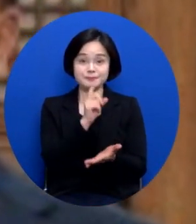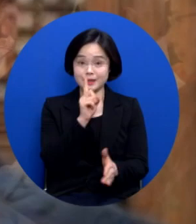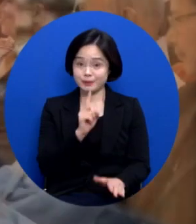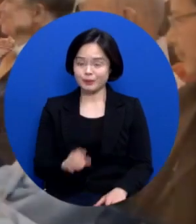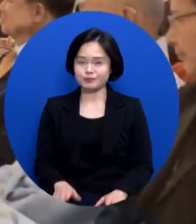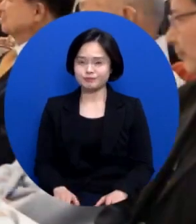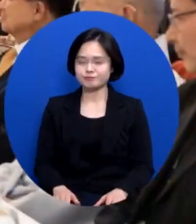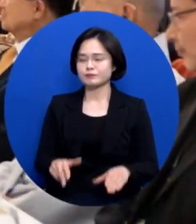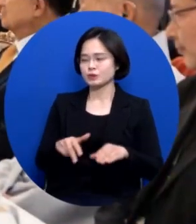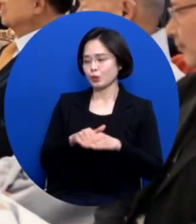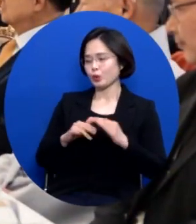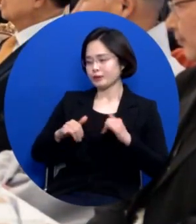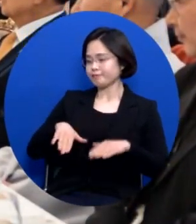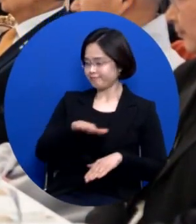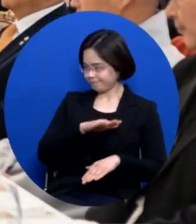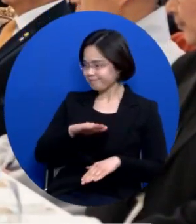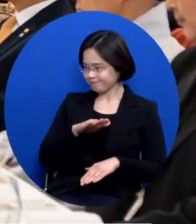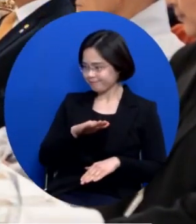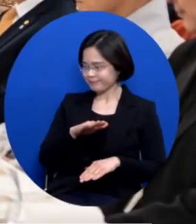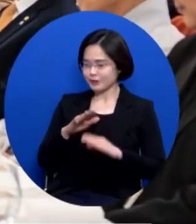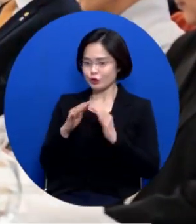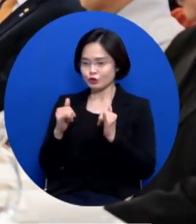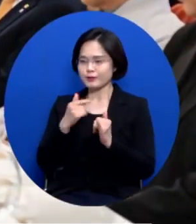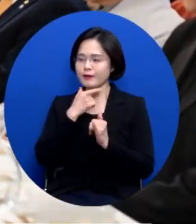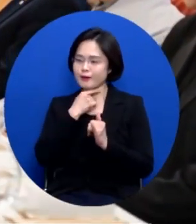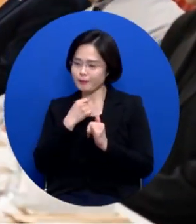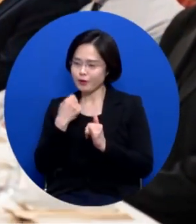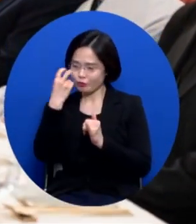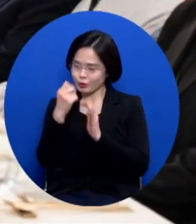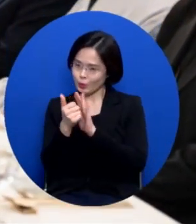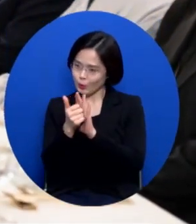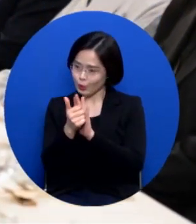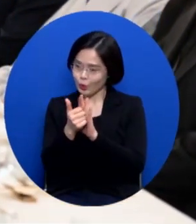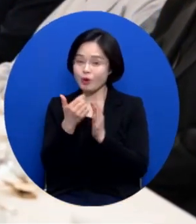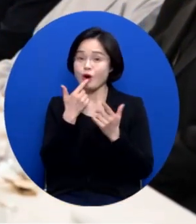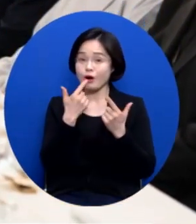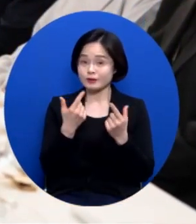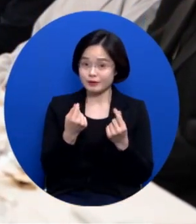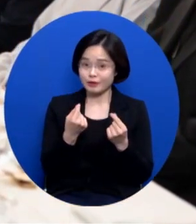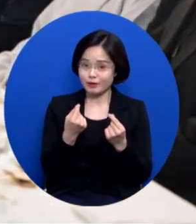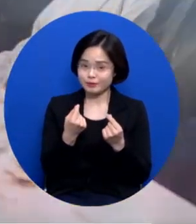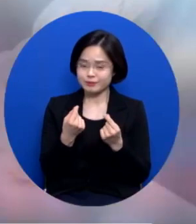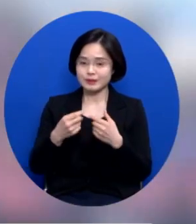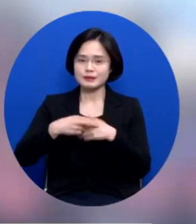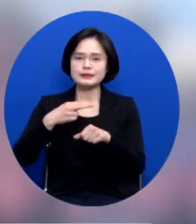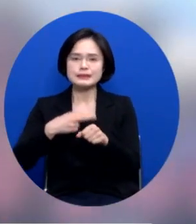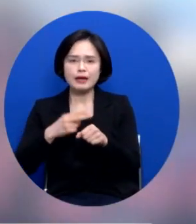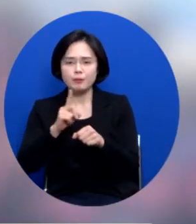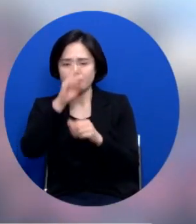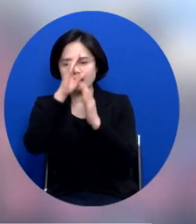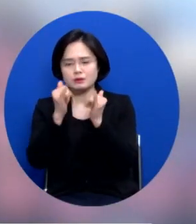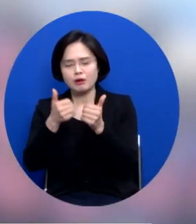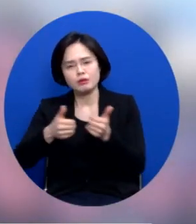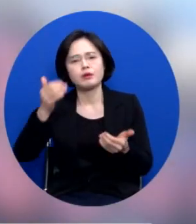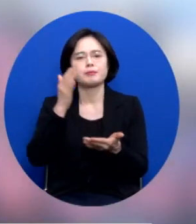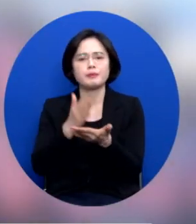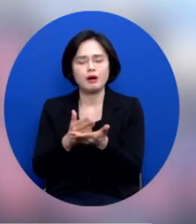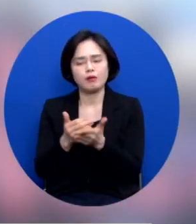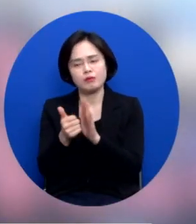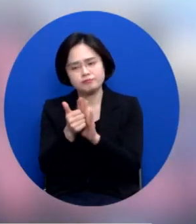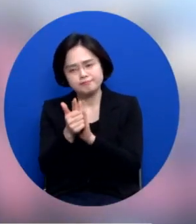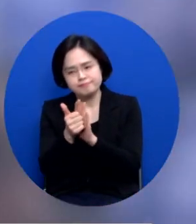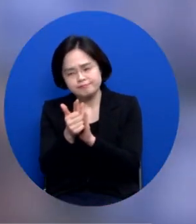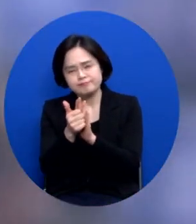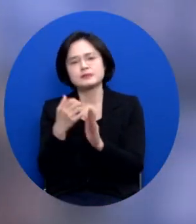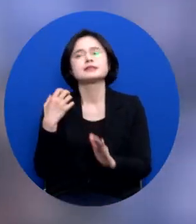국민의 영혼을 위로하고 보살피듯이 의사들은 국민의 건강과 생명을 지키는 일이 사명이라며 기독교계를